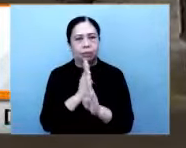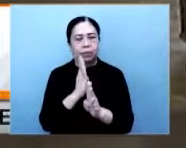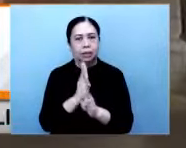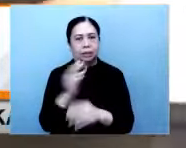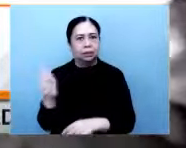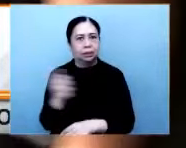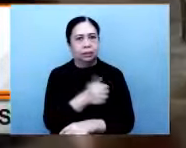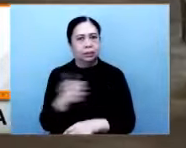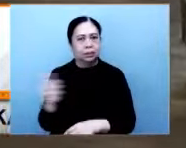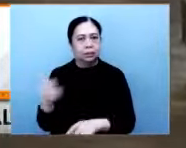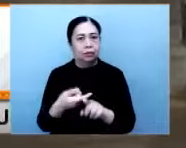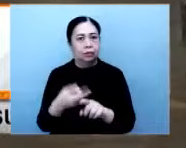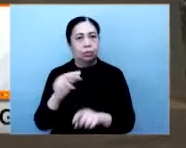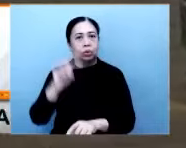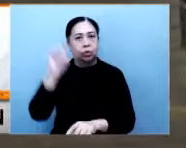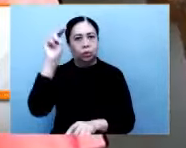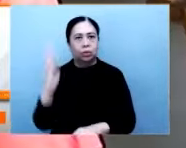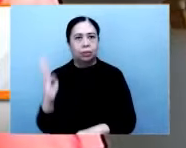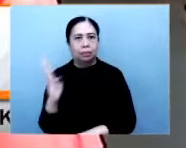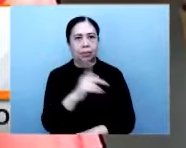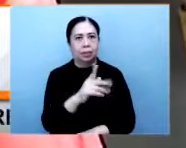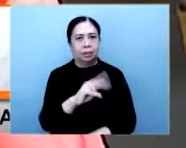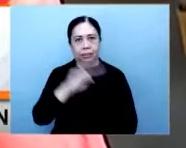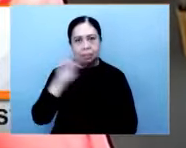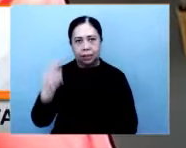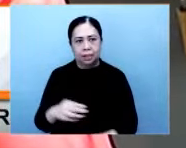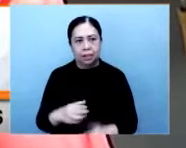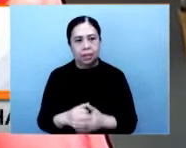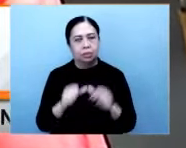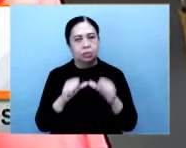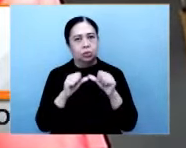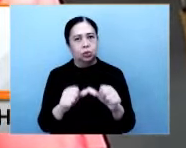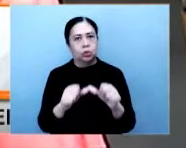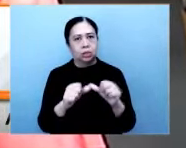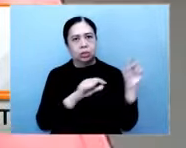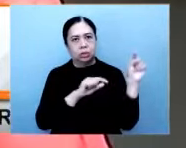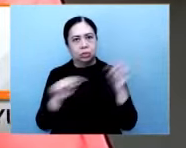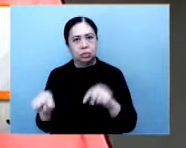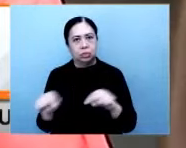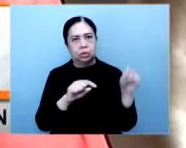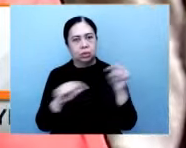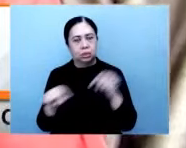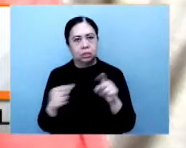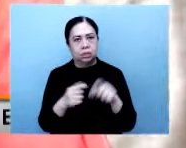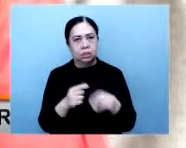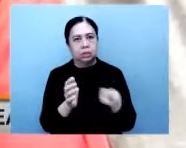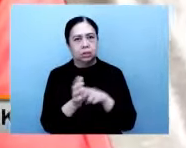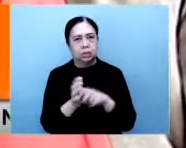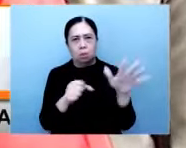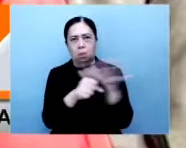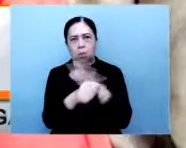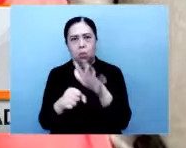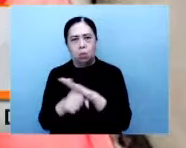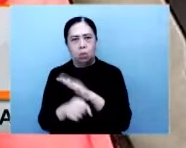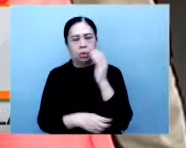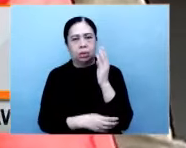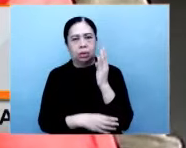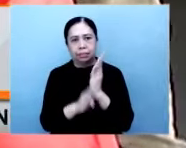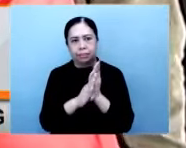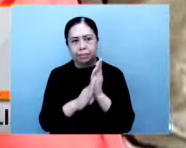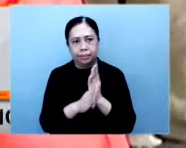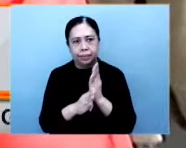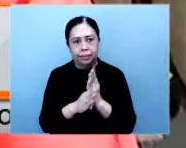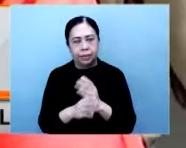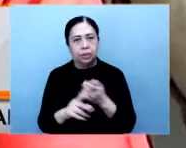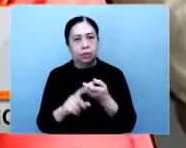sa norte pabalik ng Manila. Continuous po yung dating ng pasaheros po ngayon. Punuan po ang lahat ng mga bases natin from